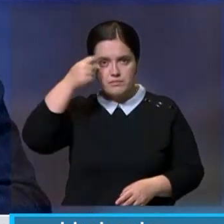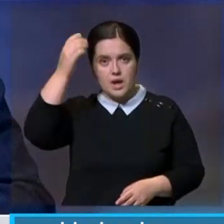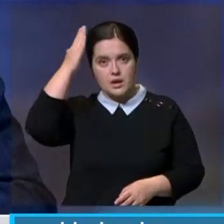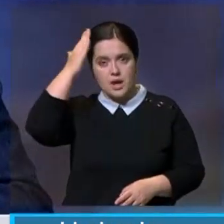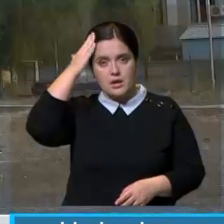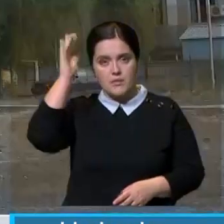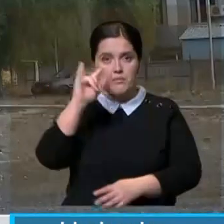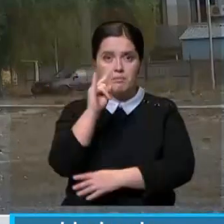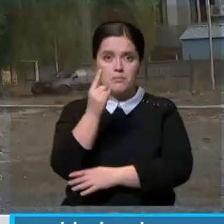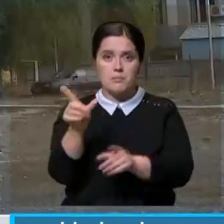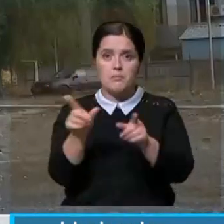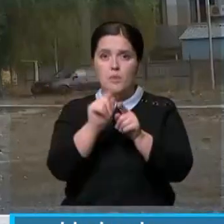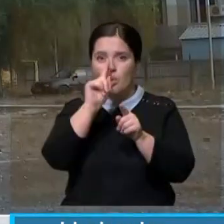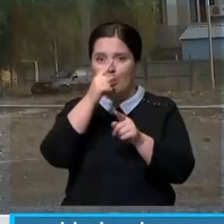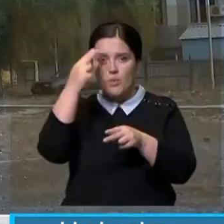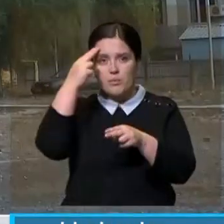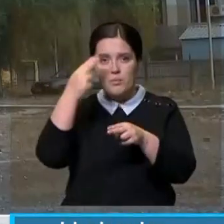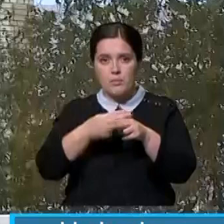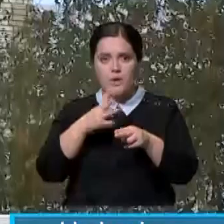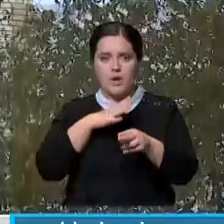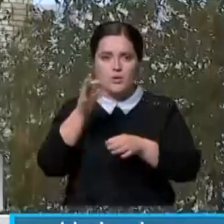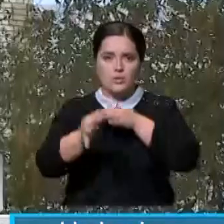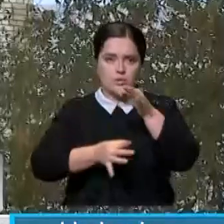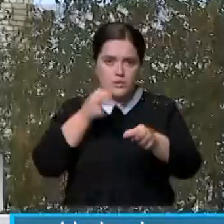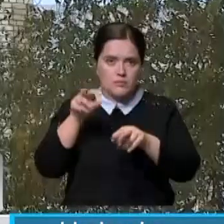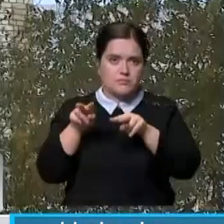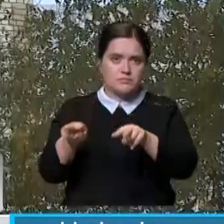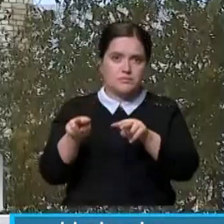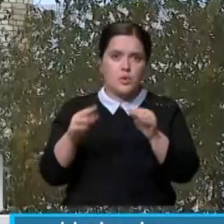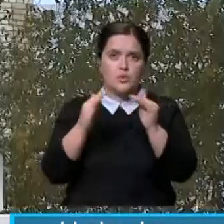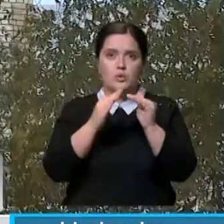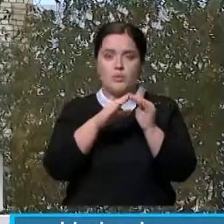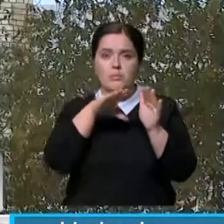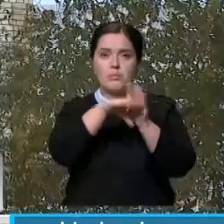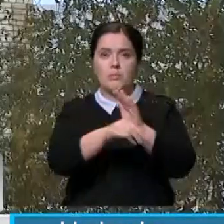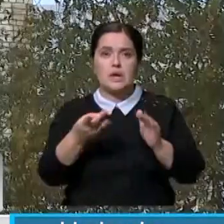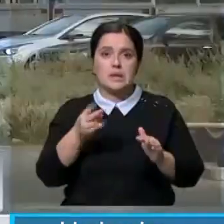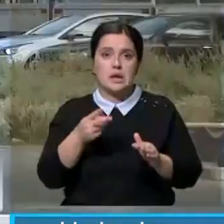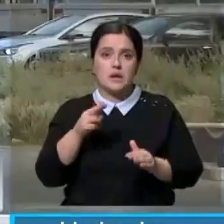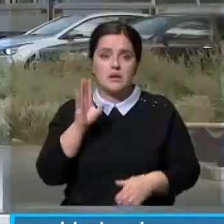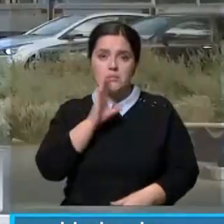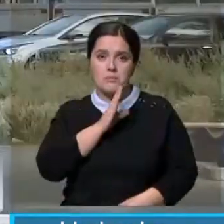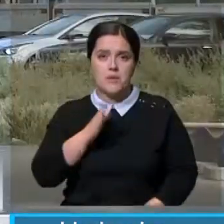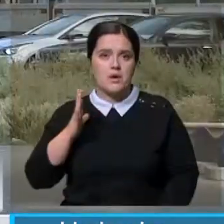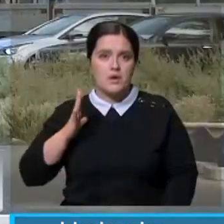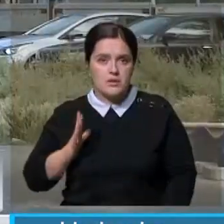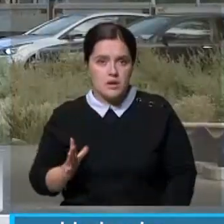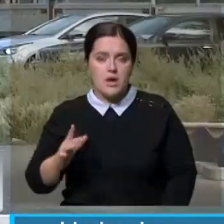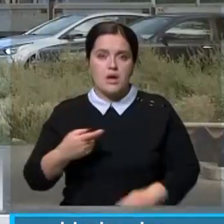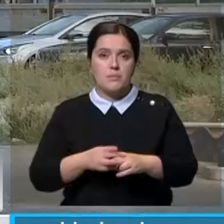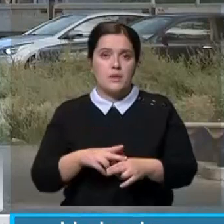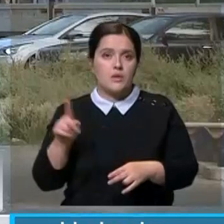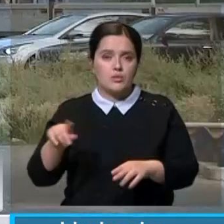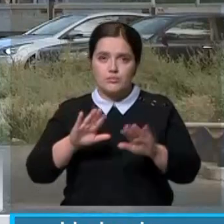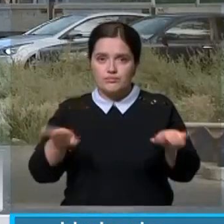известно, малыш вместе с годовалым братишкой находился под круглосуточным присмотром в доме няни. Мать вынуждена была пойти на этот шаг из-за